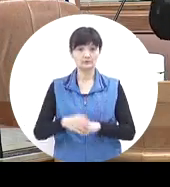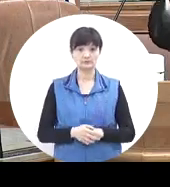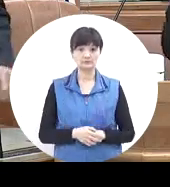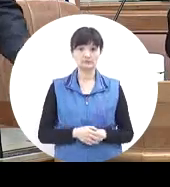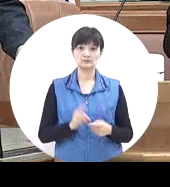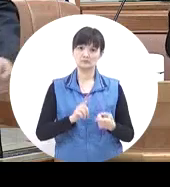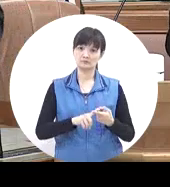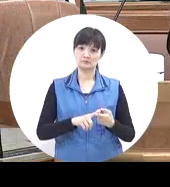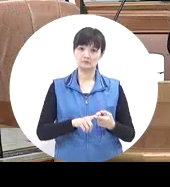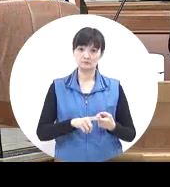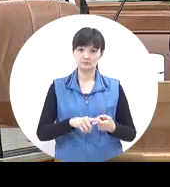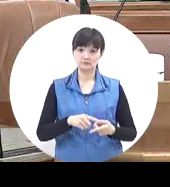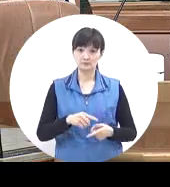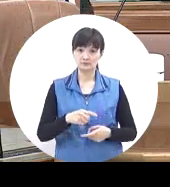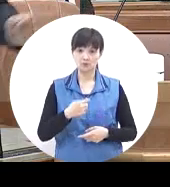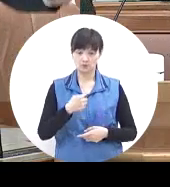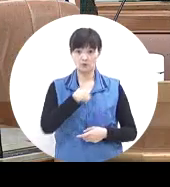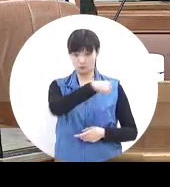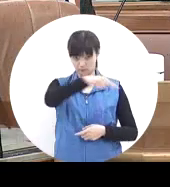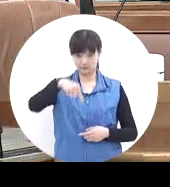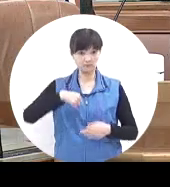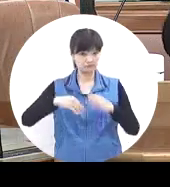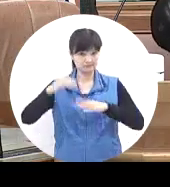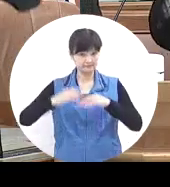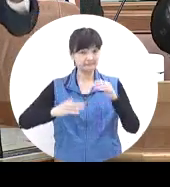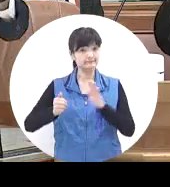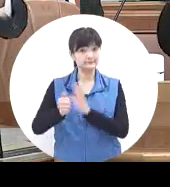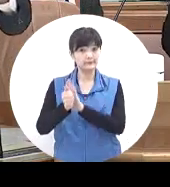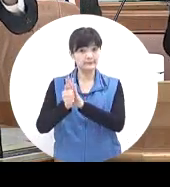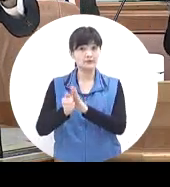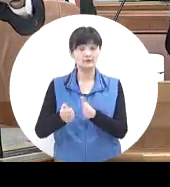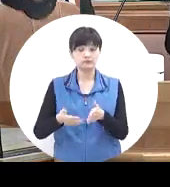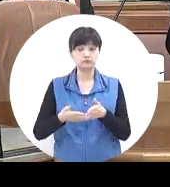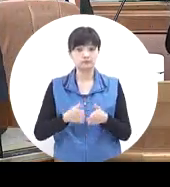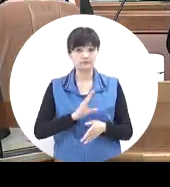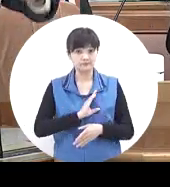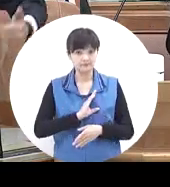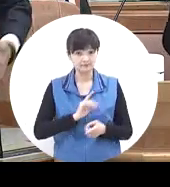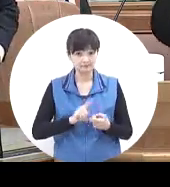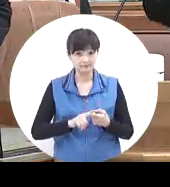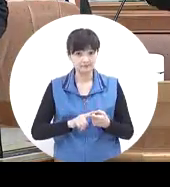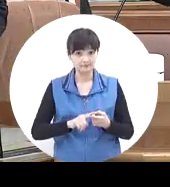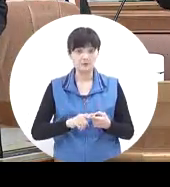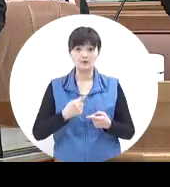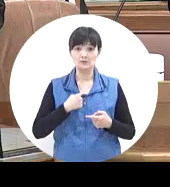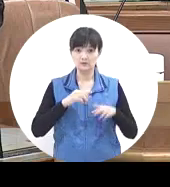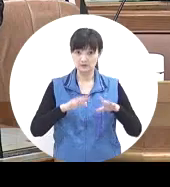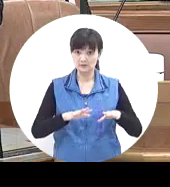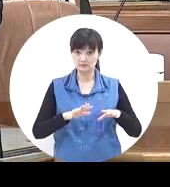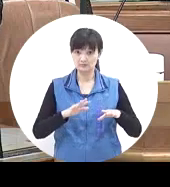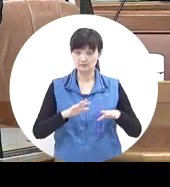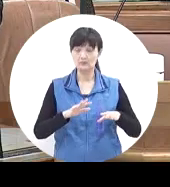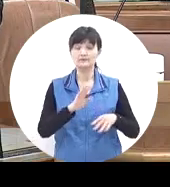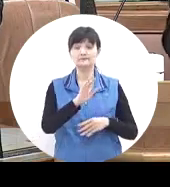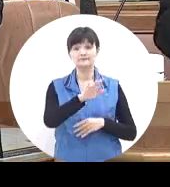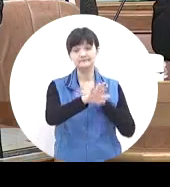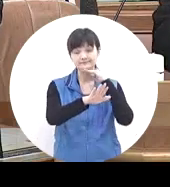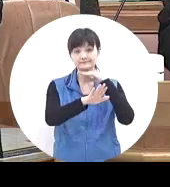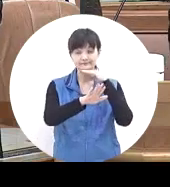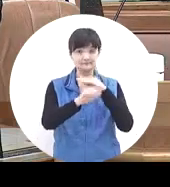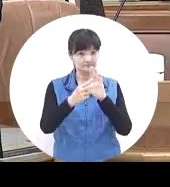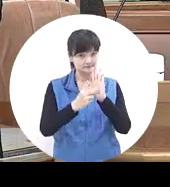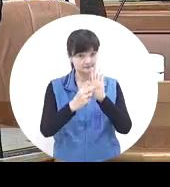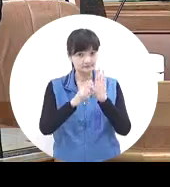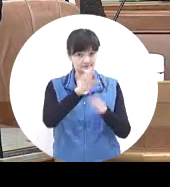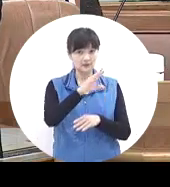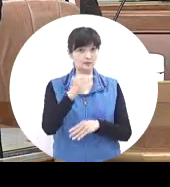者嘛。 那当然我们也要协助。 我们现在新北市政府还要弄一个开发科呢。 你看，当然的啦哈，中央要